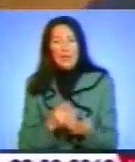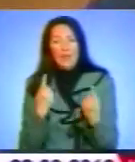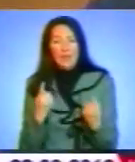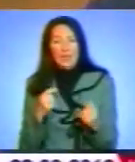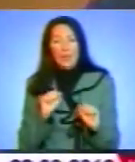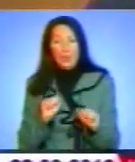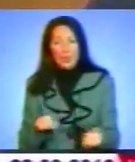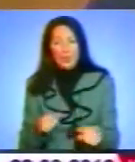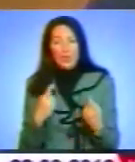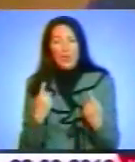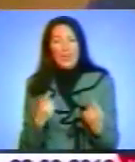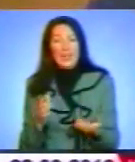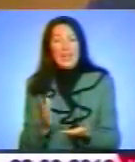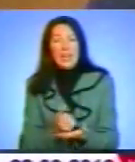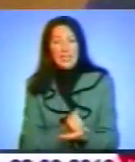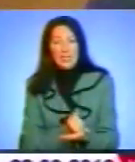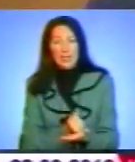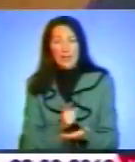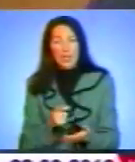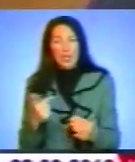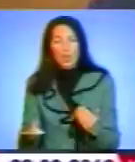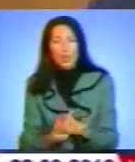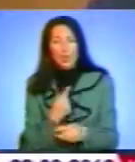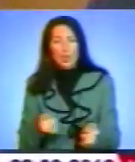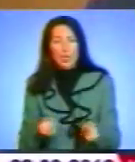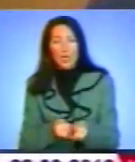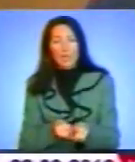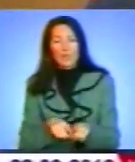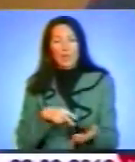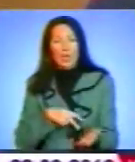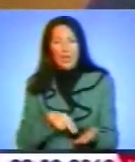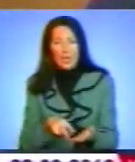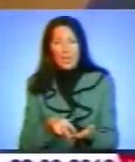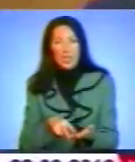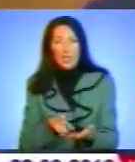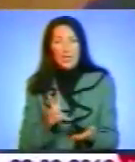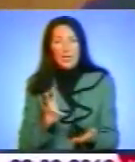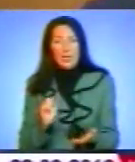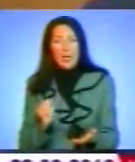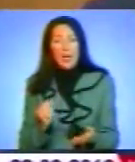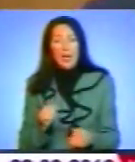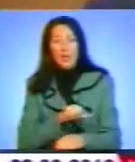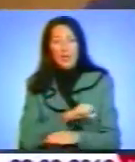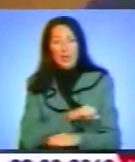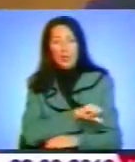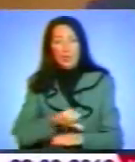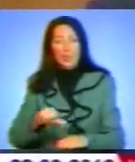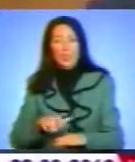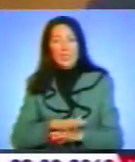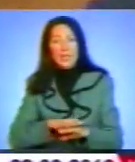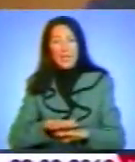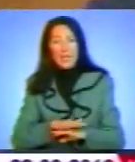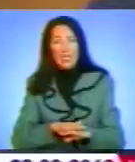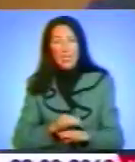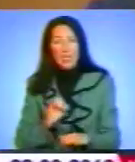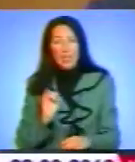можливості, великі резерви і, знову ж таки, вихід на зовнішні ринки